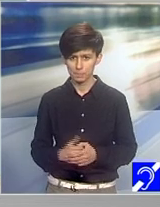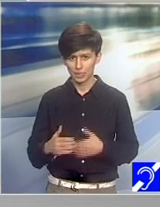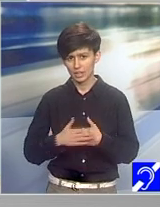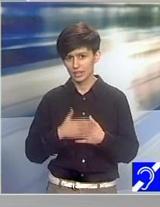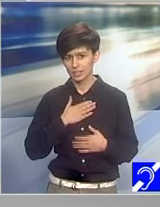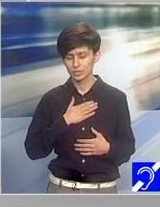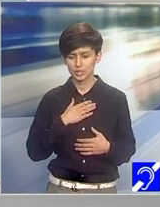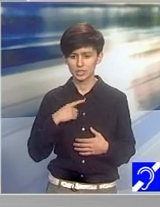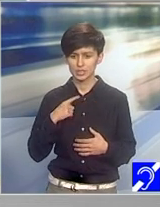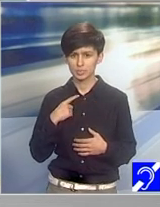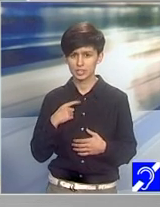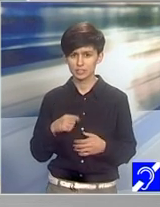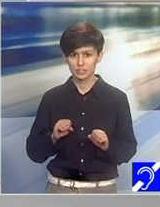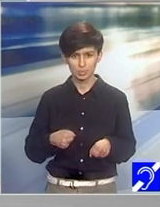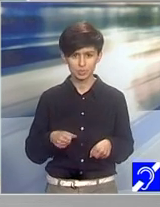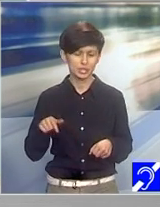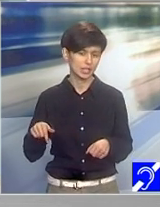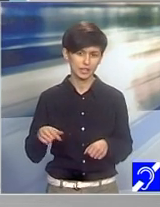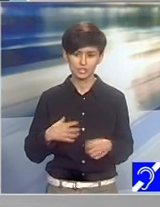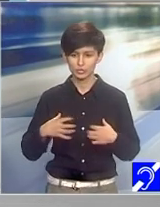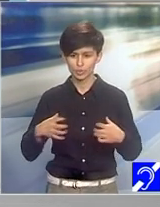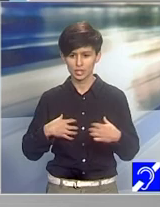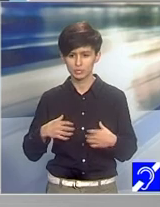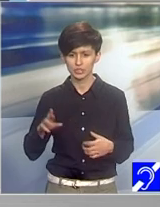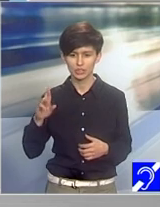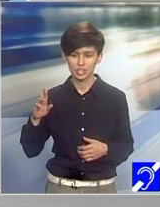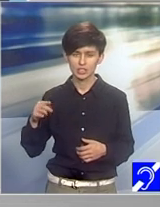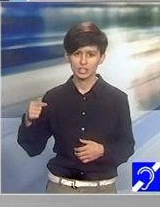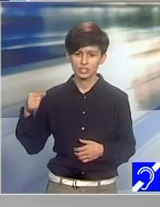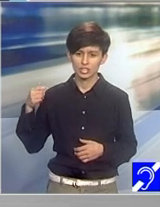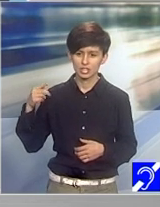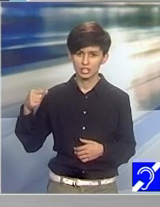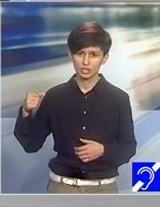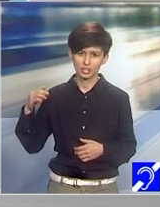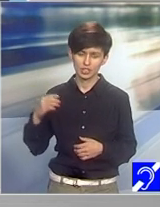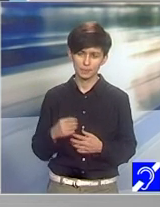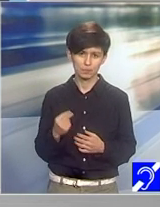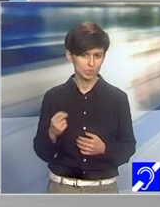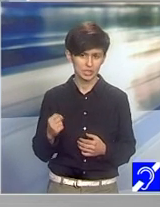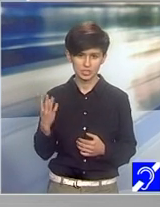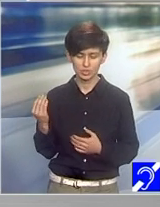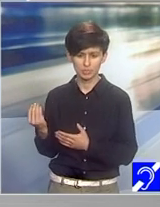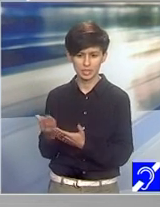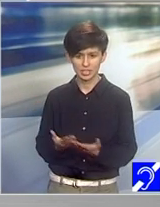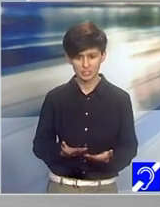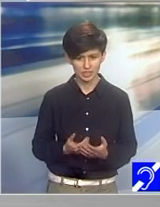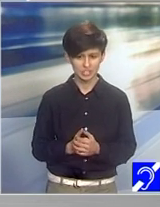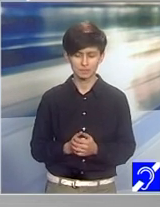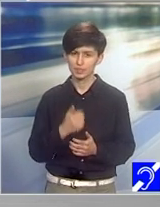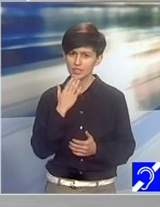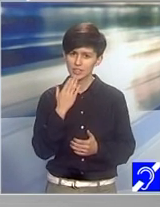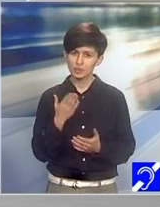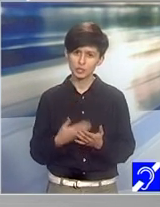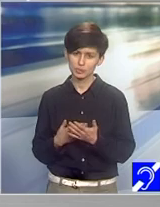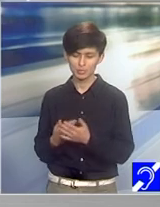Alături de noi se află acum proprietarii acestui muzeu, Rodica și Gheorghe Căpușan. Bună ziua, bine ați venit! Mulțumesc de invitație, bine v-am